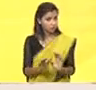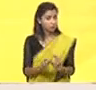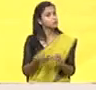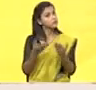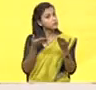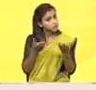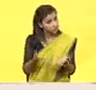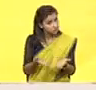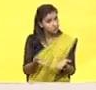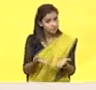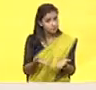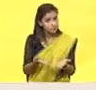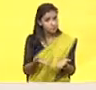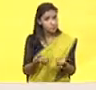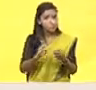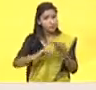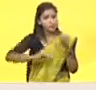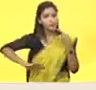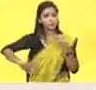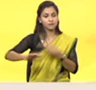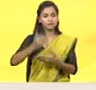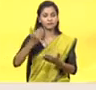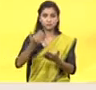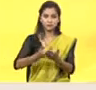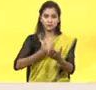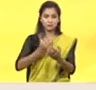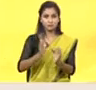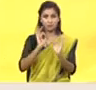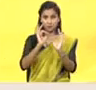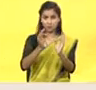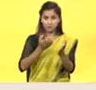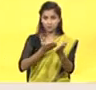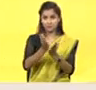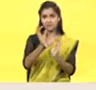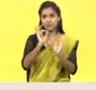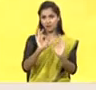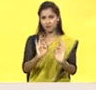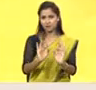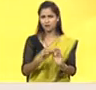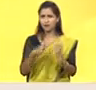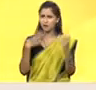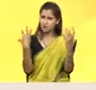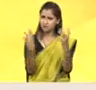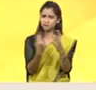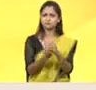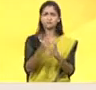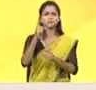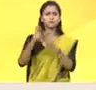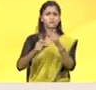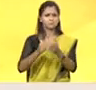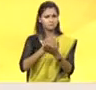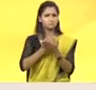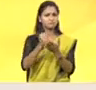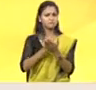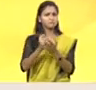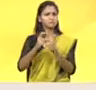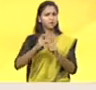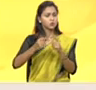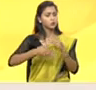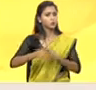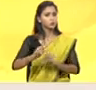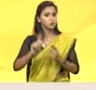भी पर्यावरण की रक्षा का एक अच्छा रास्ता है। हम सब मिलकर प्रयास करेंगे